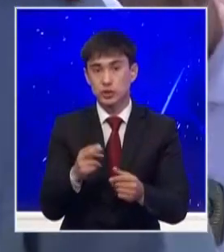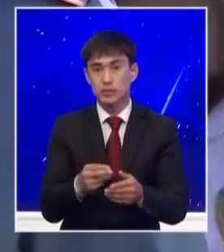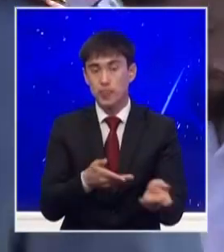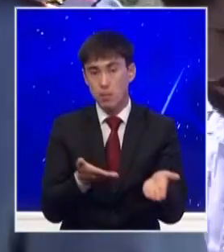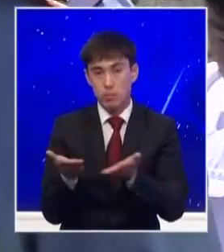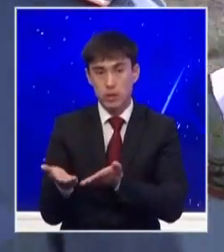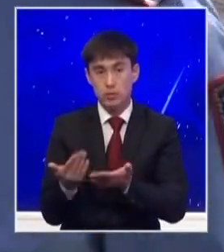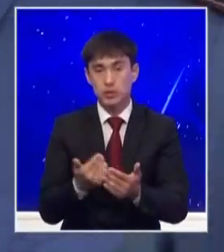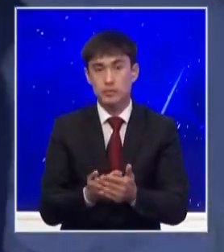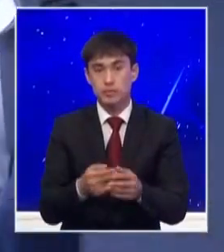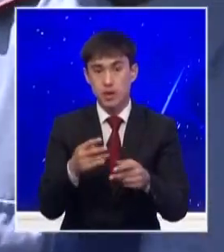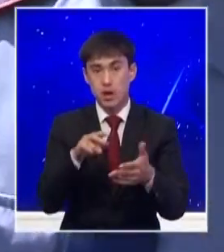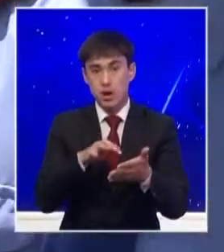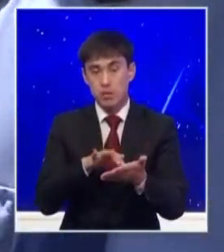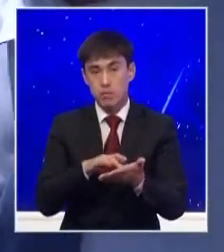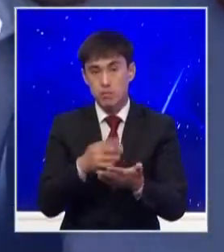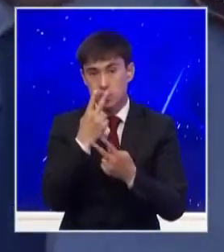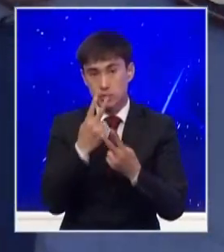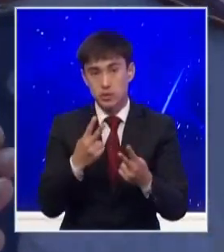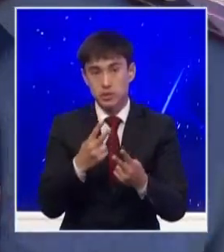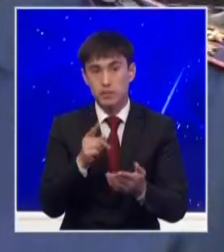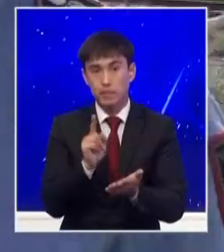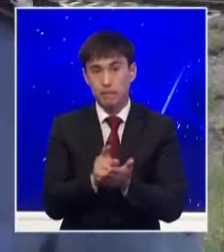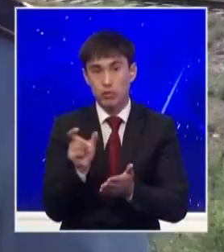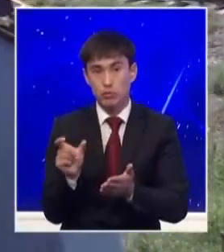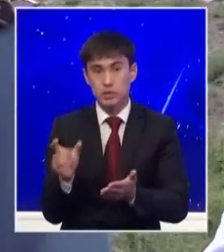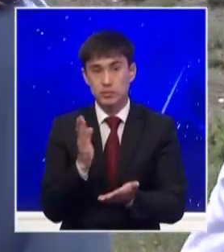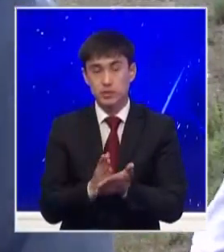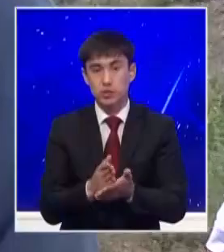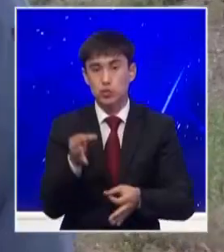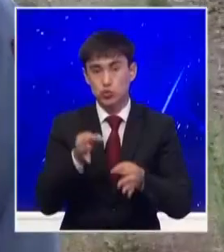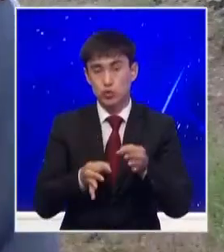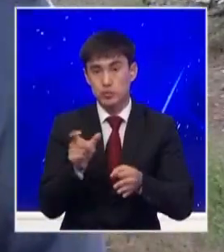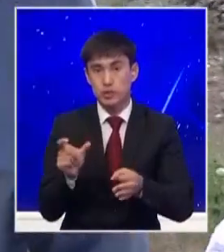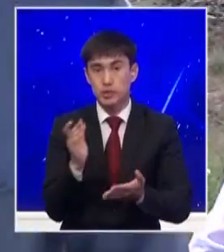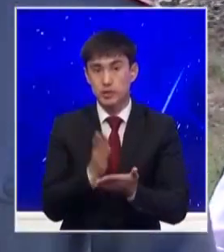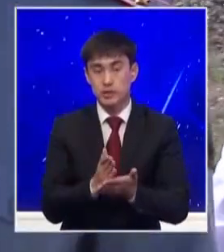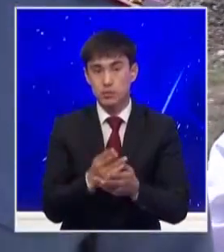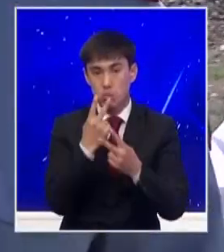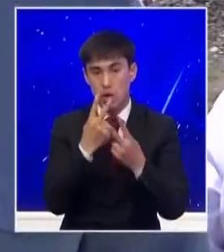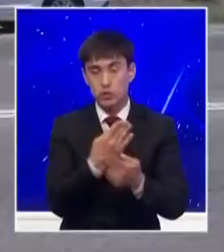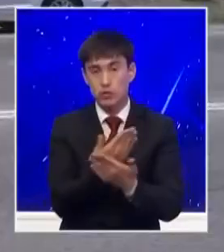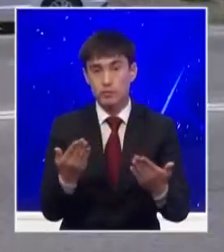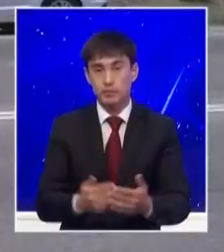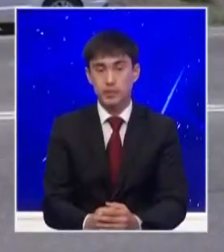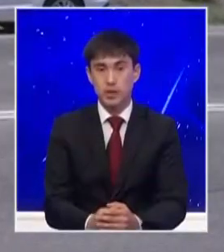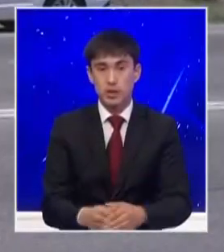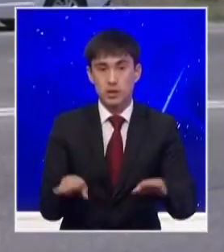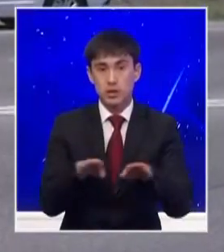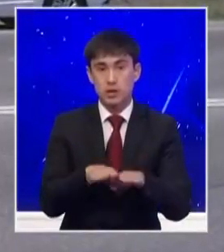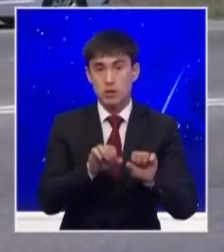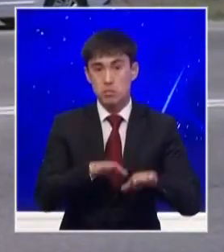Пройдемте, посмотрите. Налоговый представитель есть и судебный представитель, они вам покажут. Такие